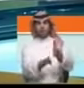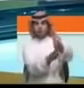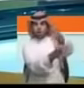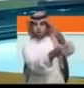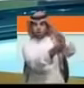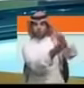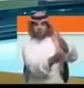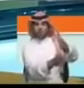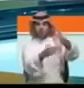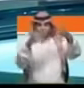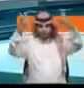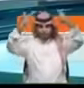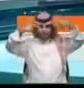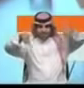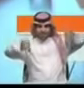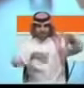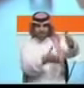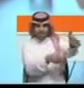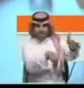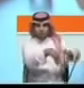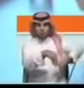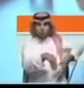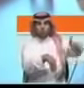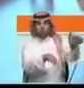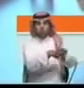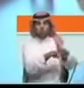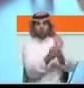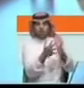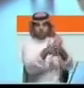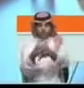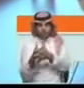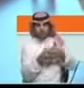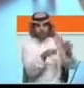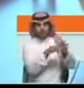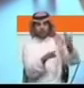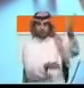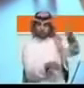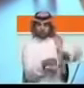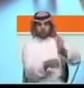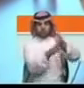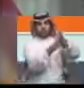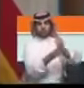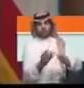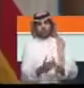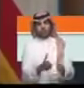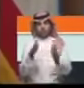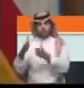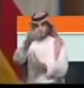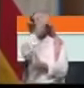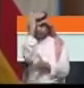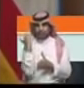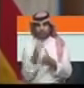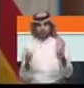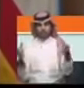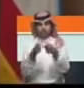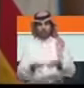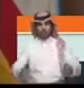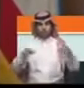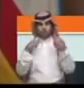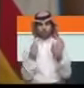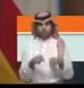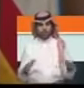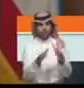الحدودي مع المكسيك وإنهاء إغلاق الحكومة في انتظار تحرك المشرعين. وأوضح ترامب في اجتماع لمجلس الوزراء